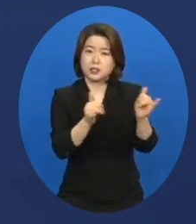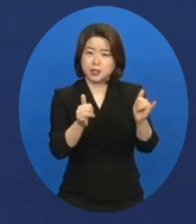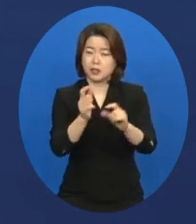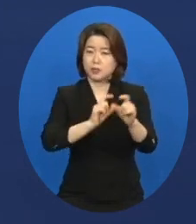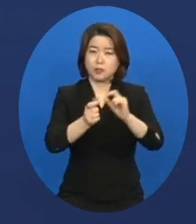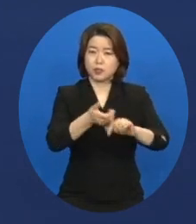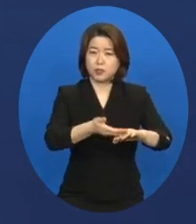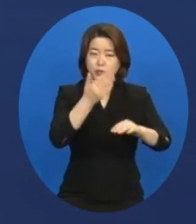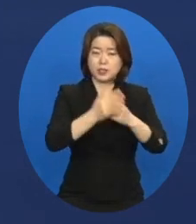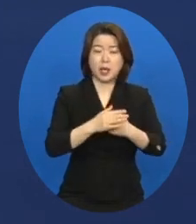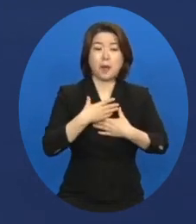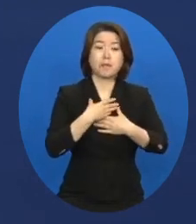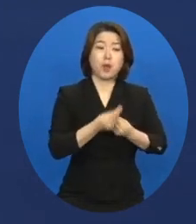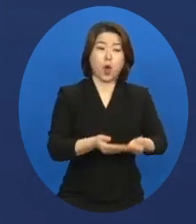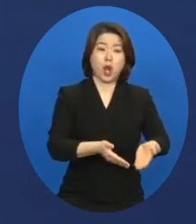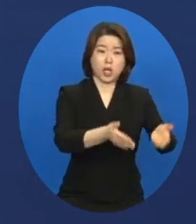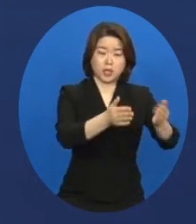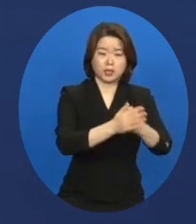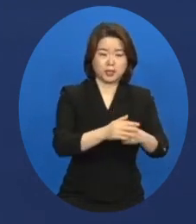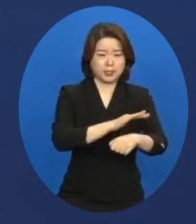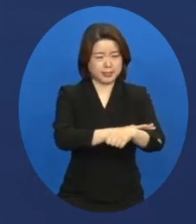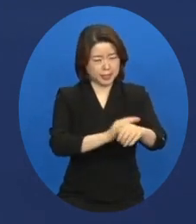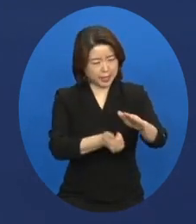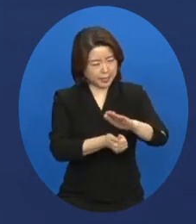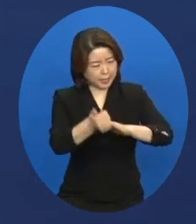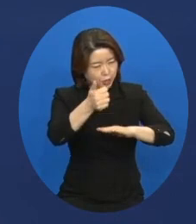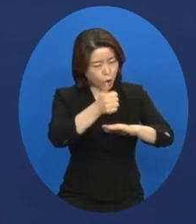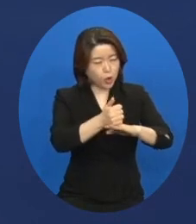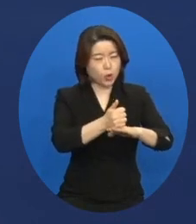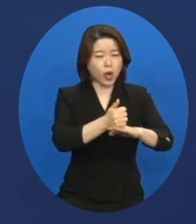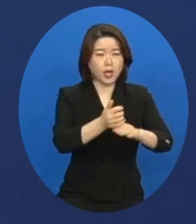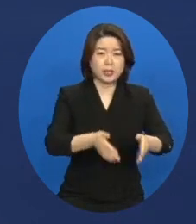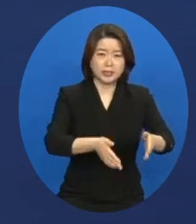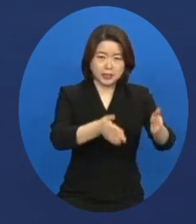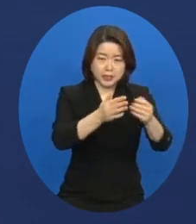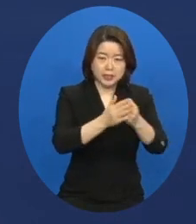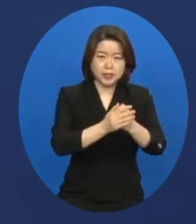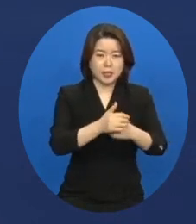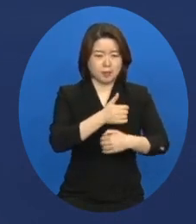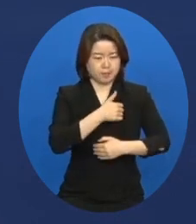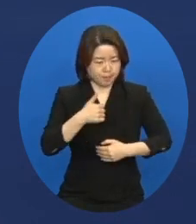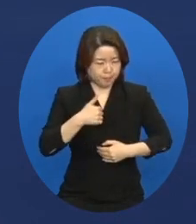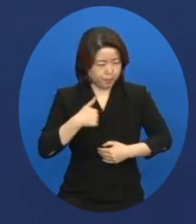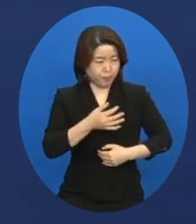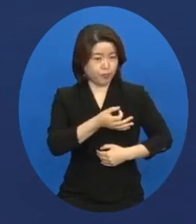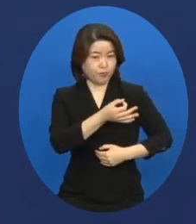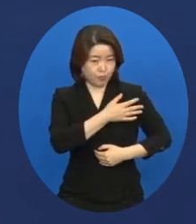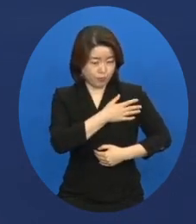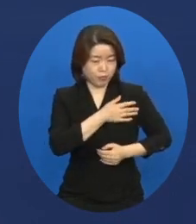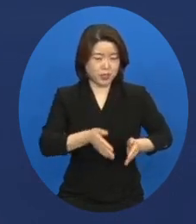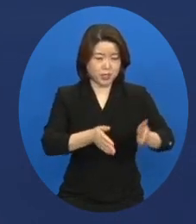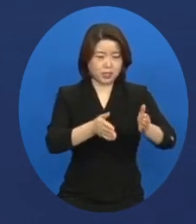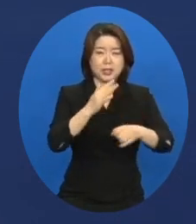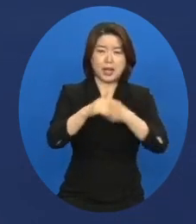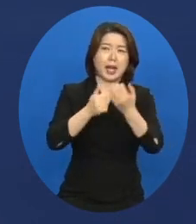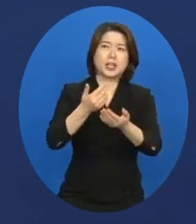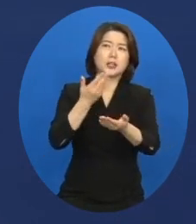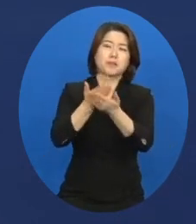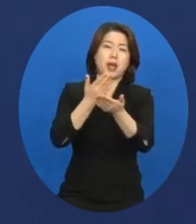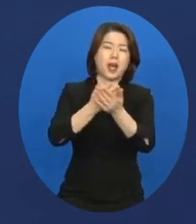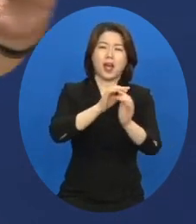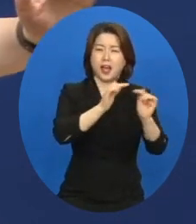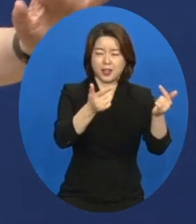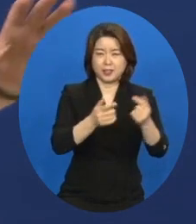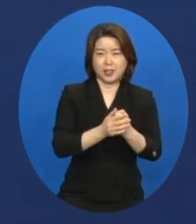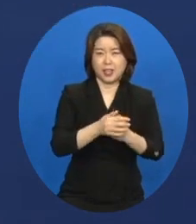이상 편안한 길, 잘 되는 길, 풍요한 길만 하나님께 구하지 않습니다. 그건